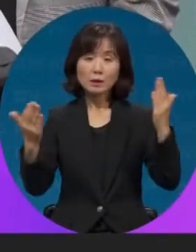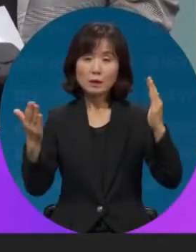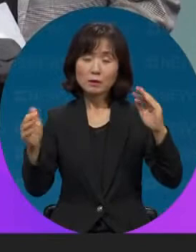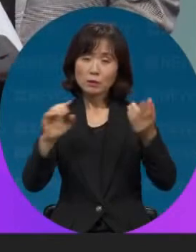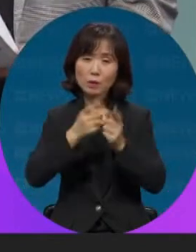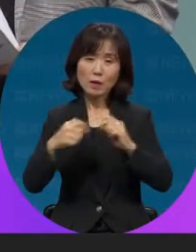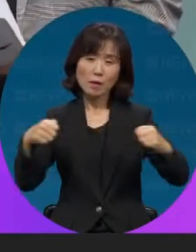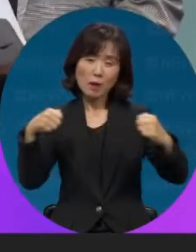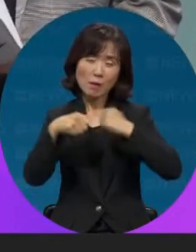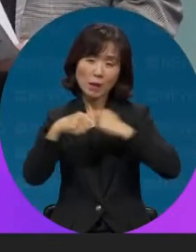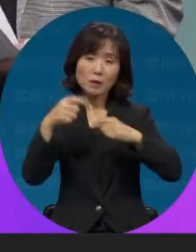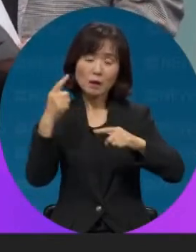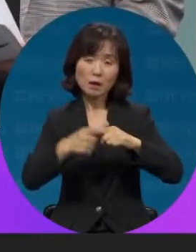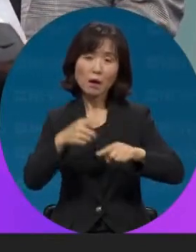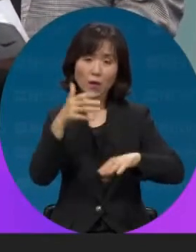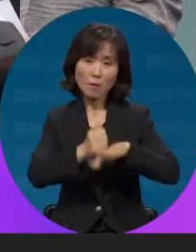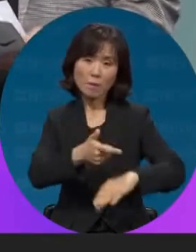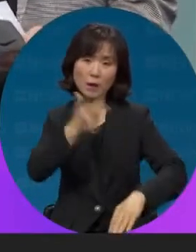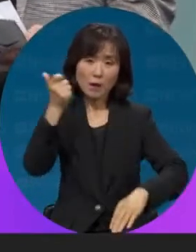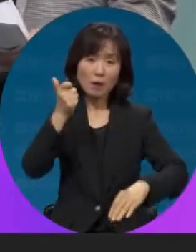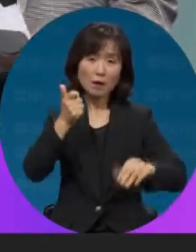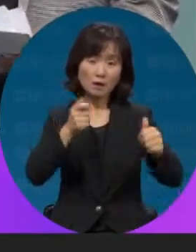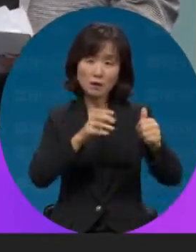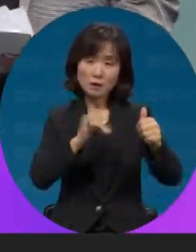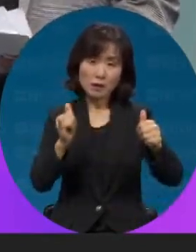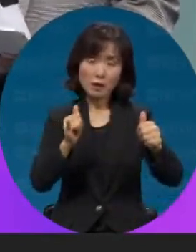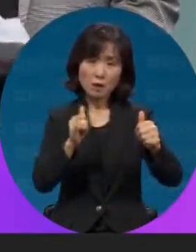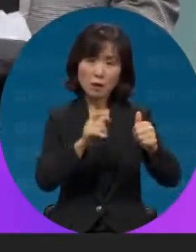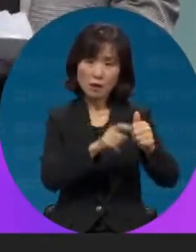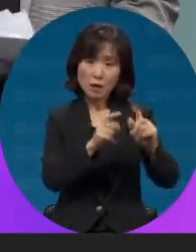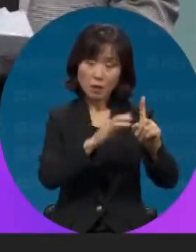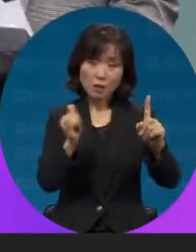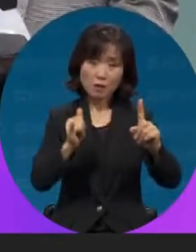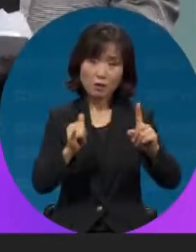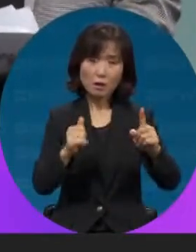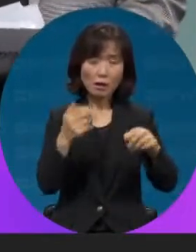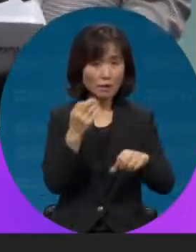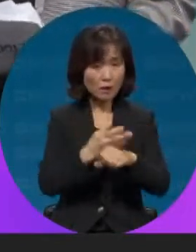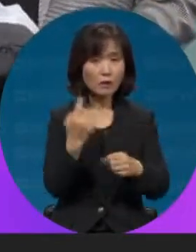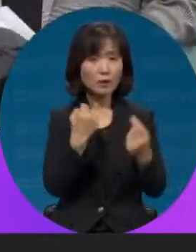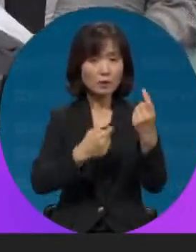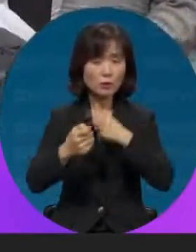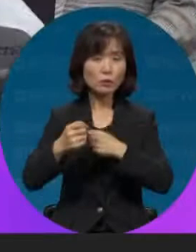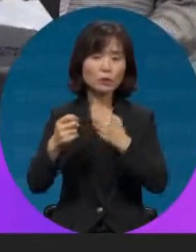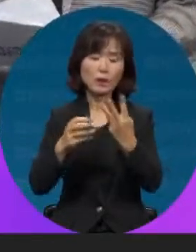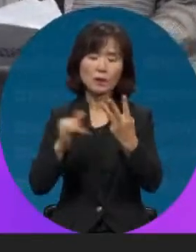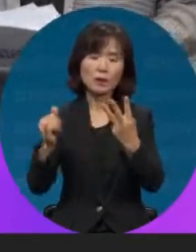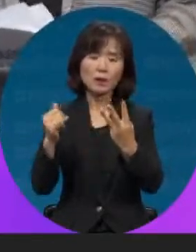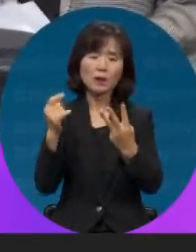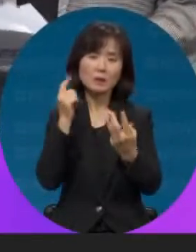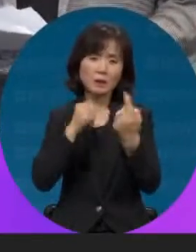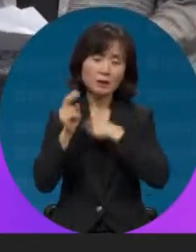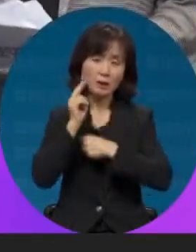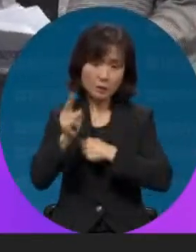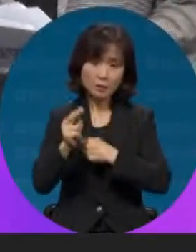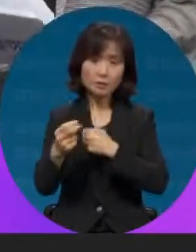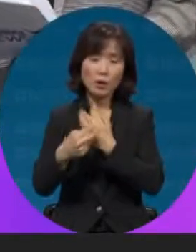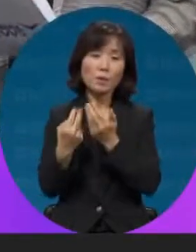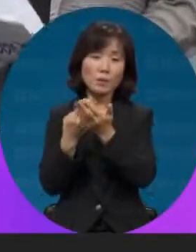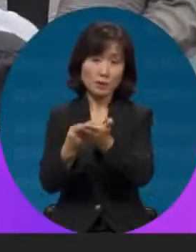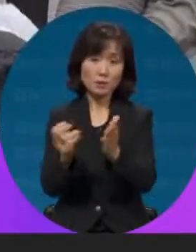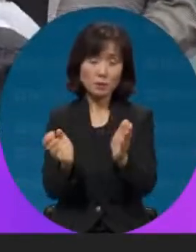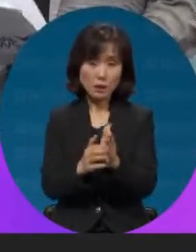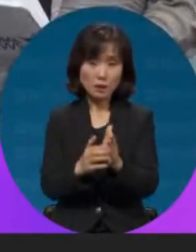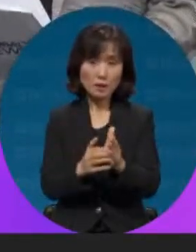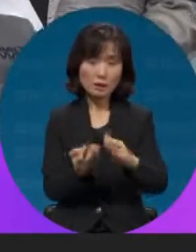쏘는 사태도 벌어졌는데 요 1명이 경상을 입고 3명이 중상을 입어 병원으로 이송돼 씁니다 이 총을 쏜 남학생은 차를 타고